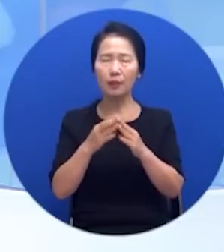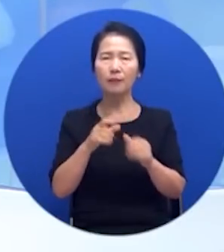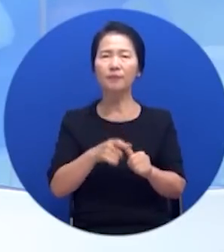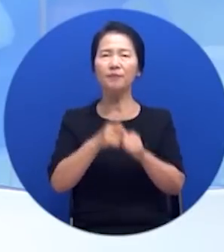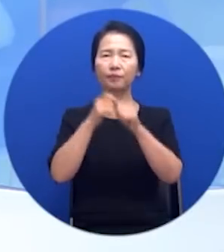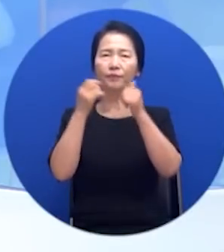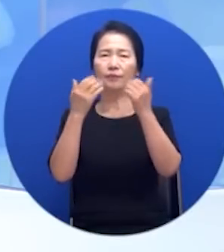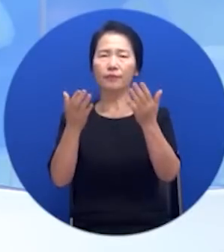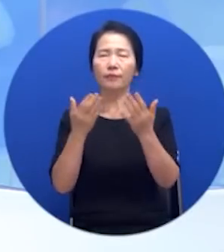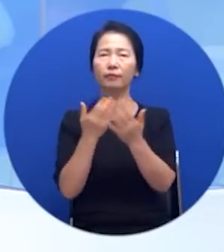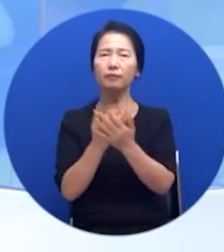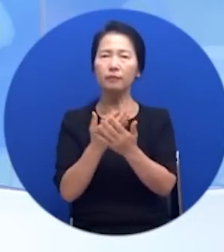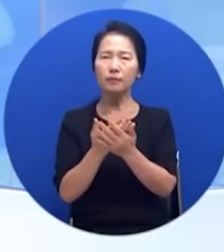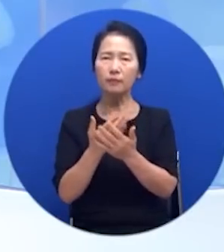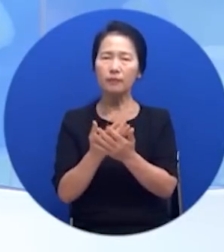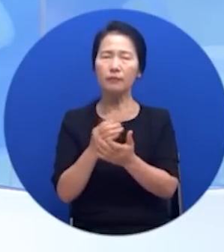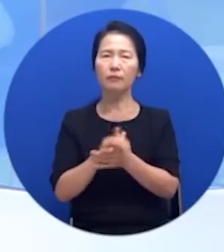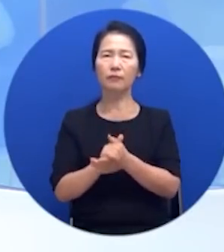살려주시옵소서.